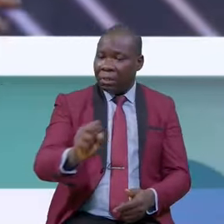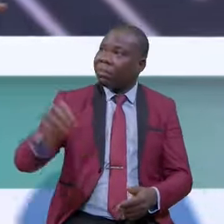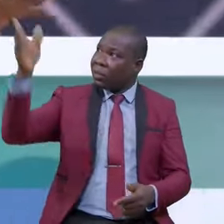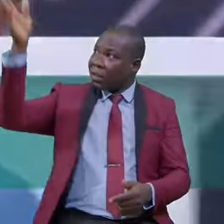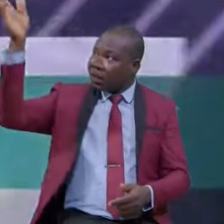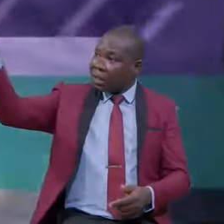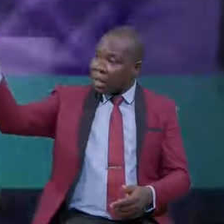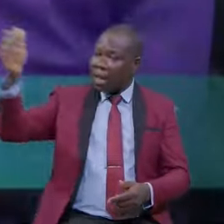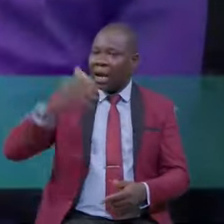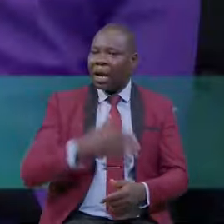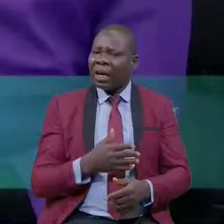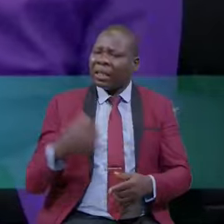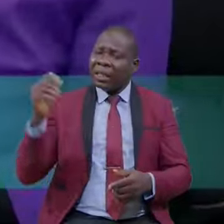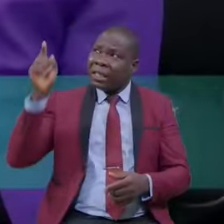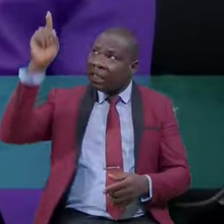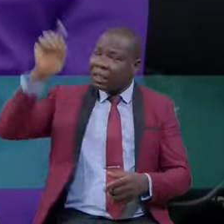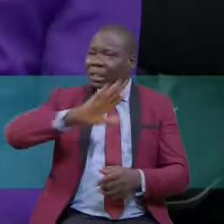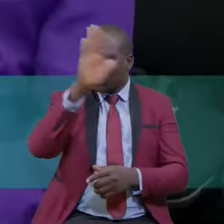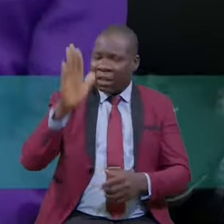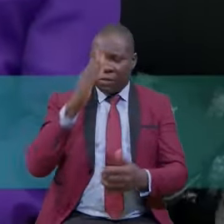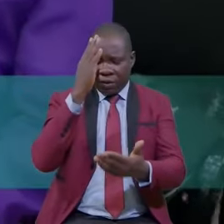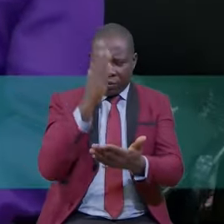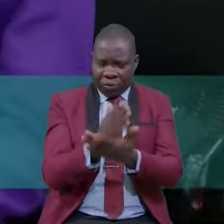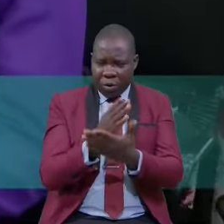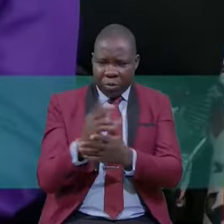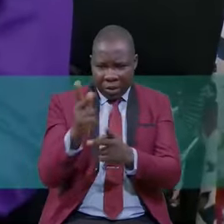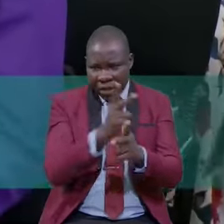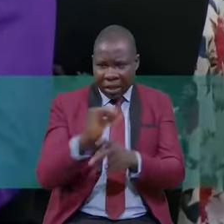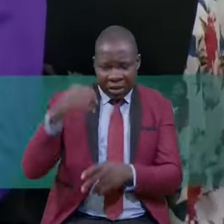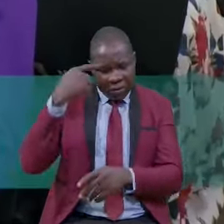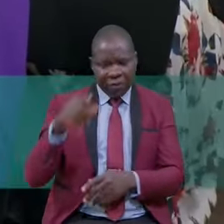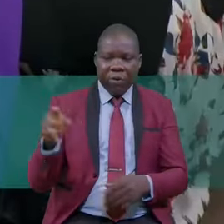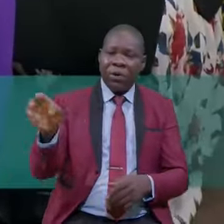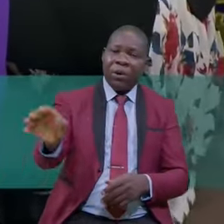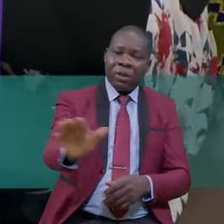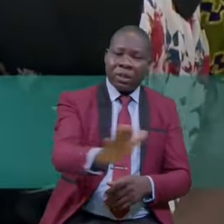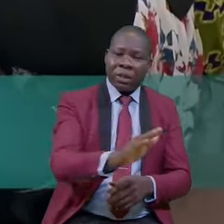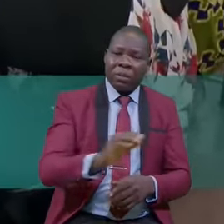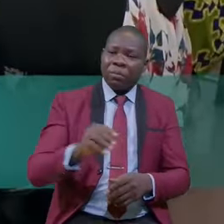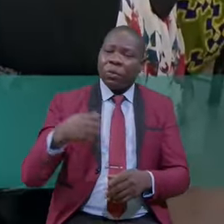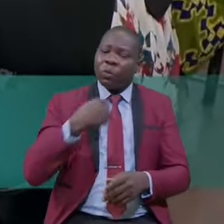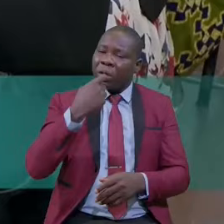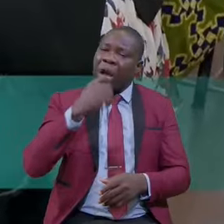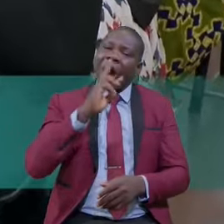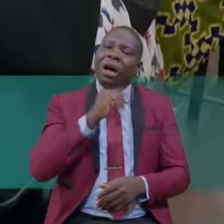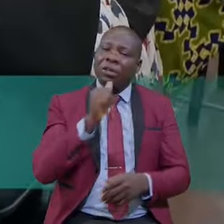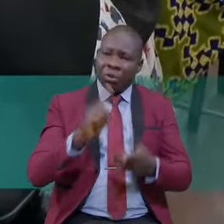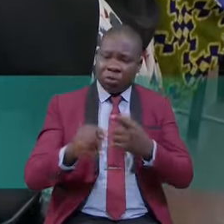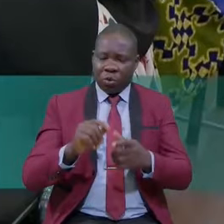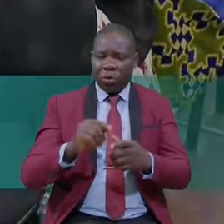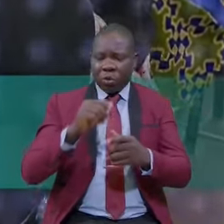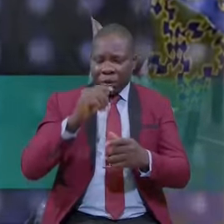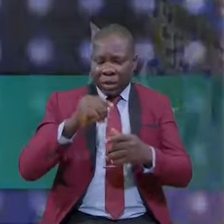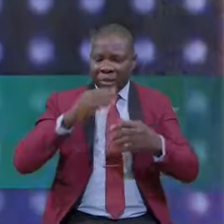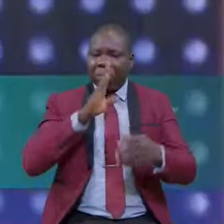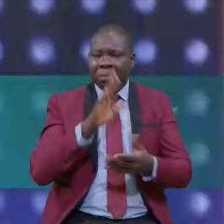membres. Nous n'abandonnons pas nos membres. Nous n'abandonnons pas ce que nous sommes censés, ce à qui nous sommes censés